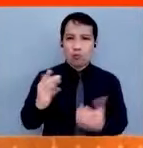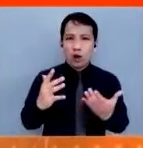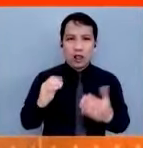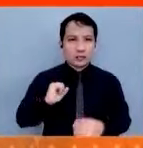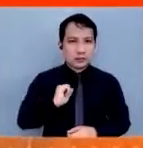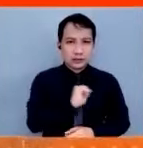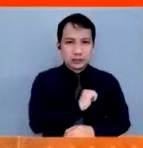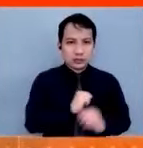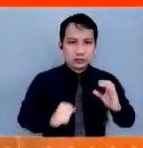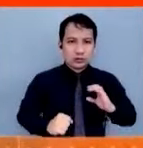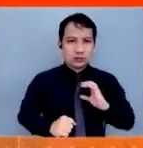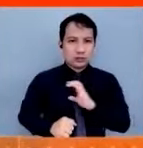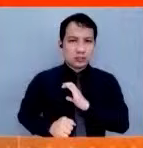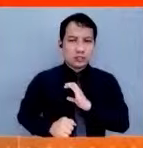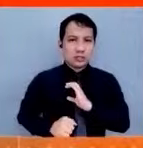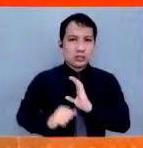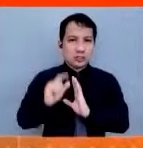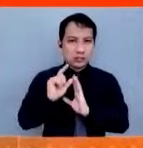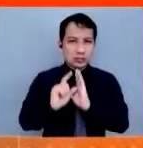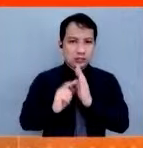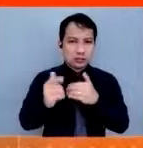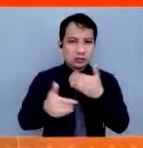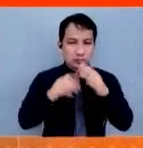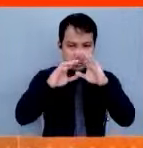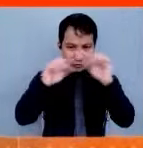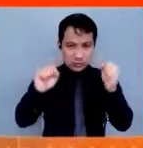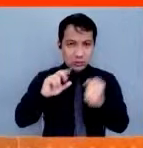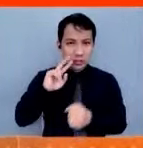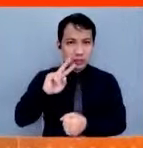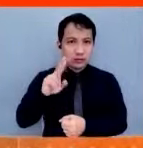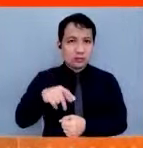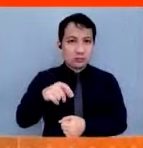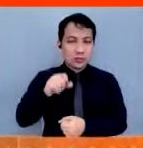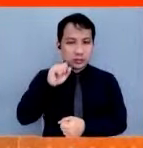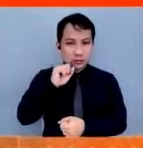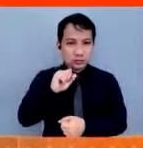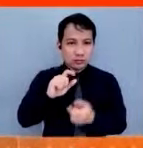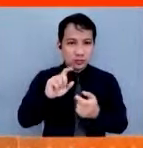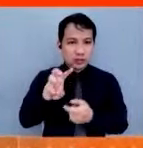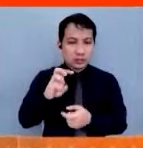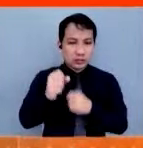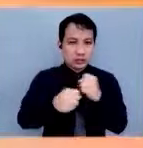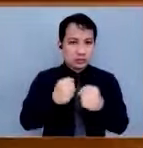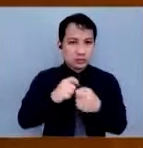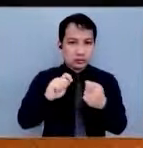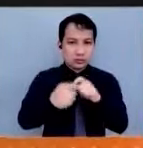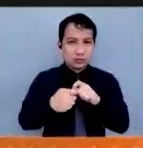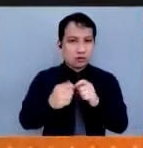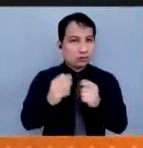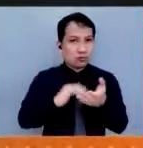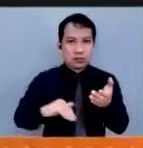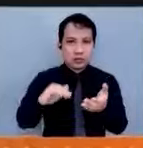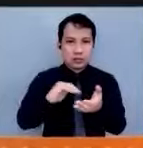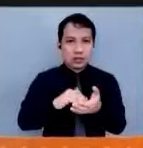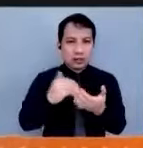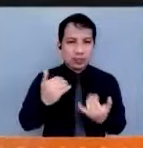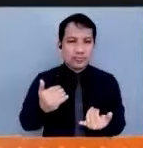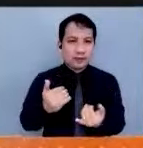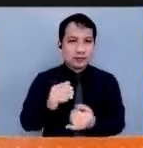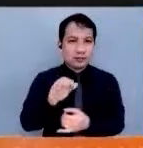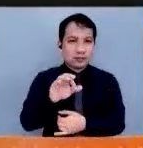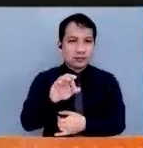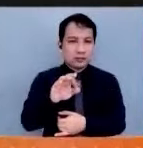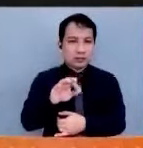legislatura lamang. At ang Pangulo at Pangalawang Pangulo merong 6-year term at walang re-election. Ngayon, taong